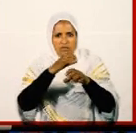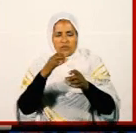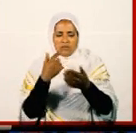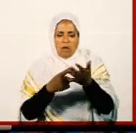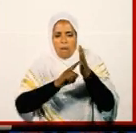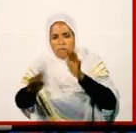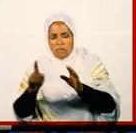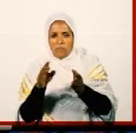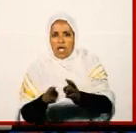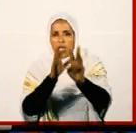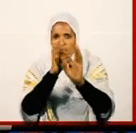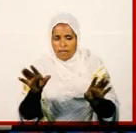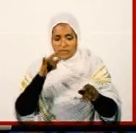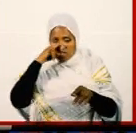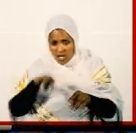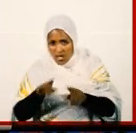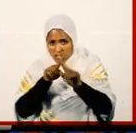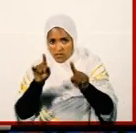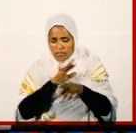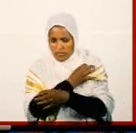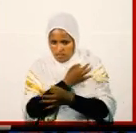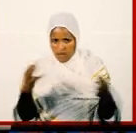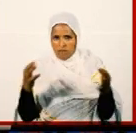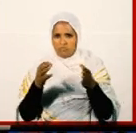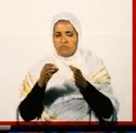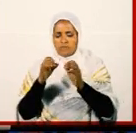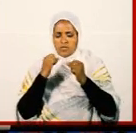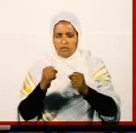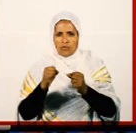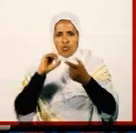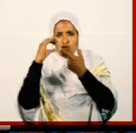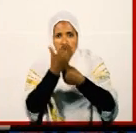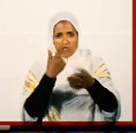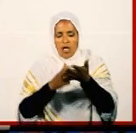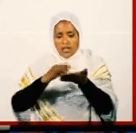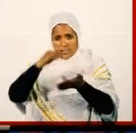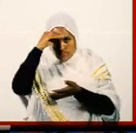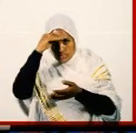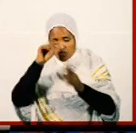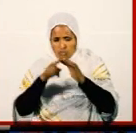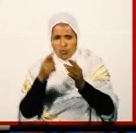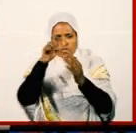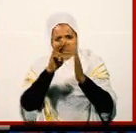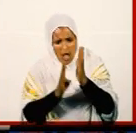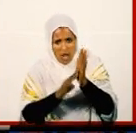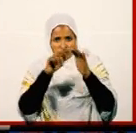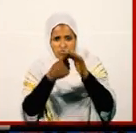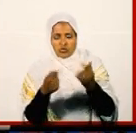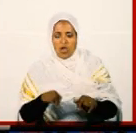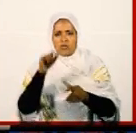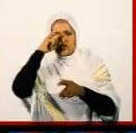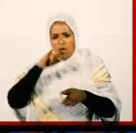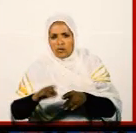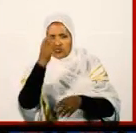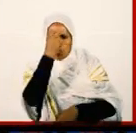ጉዳይ ከዛ በኋላም የሚያመልጡበት መንገድም የላቸውም። ህፃናት ላይ ግን በጠነከረ ሁኔታ ከትምህርት ጀምሮ ከስነ ምግባር